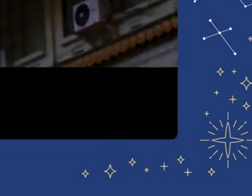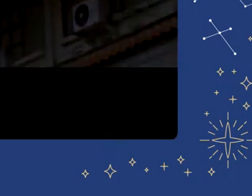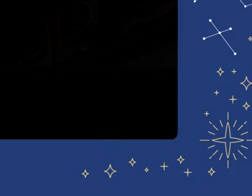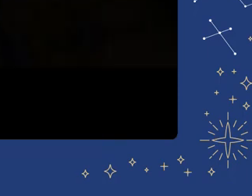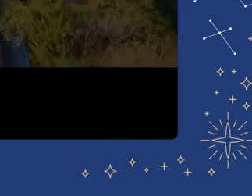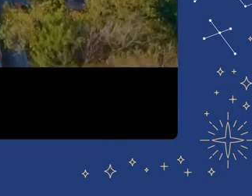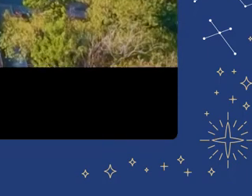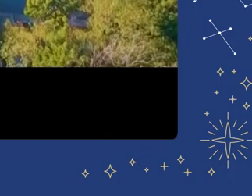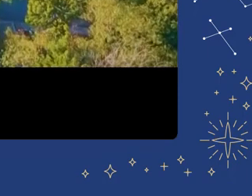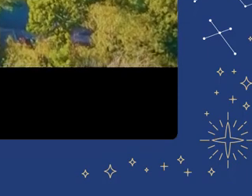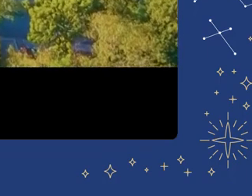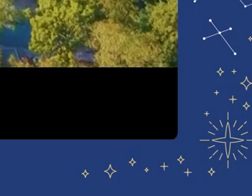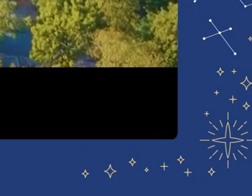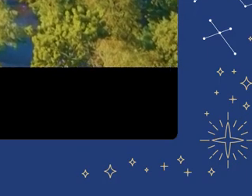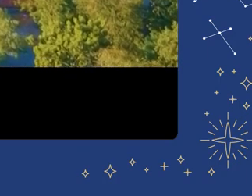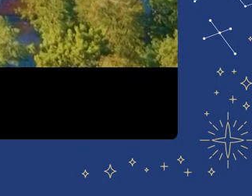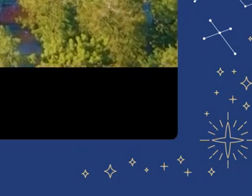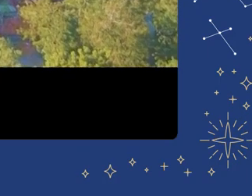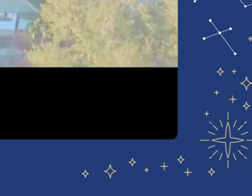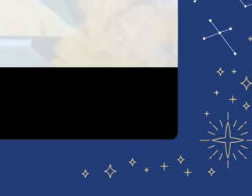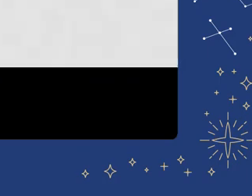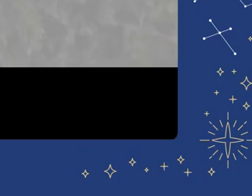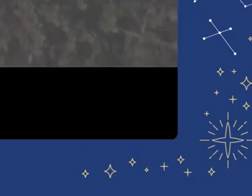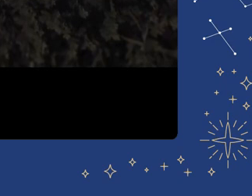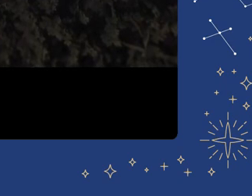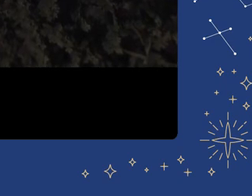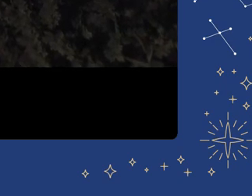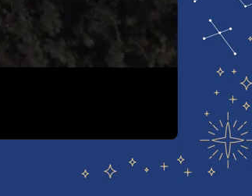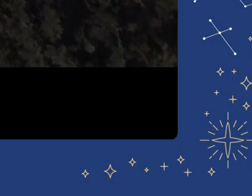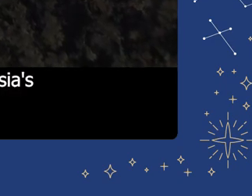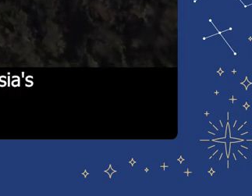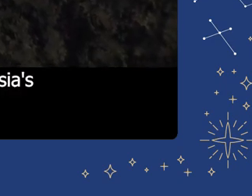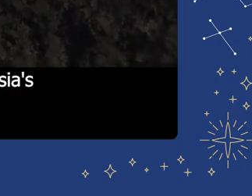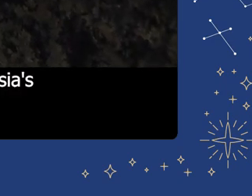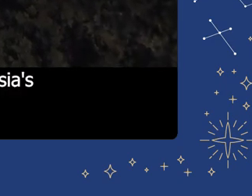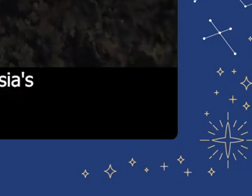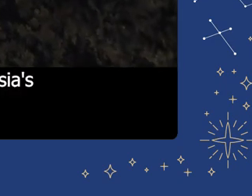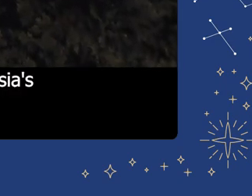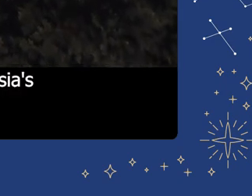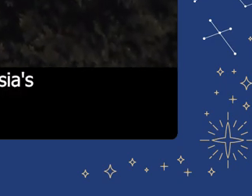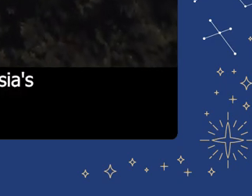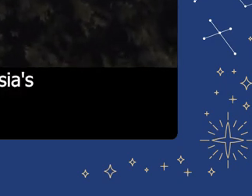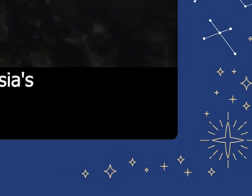Universitas Nusa cendana and the governance of East Nusa Tenggara terjemahan